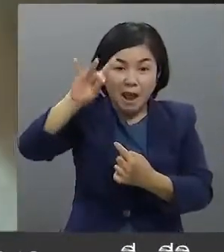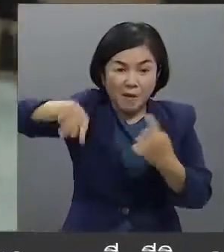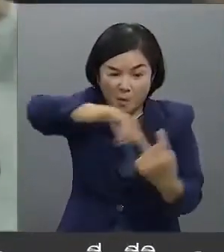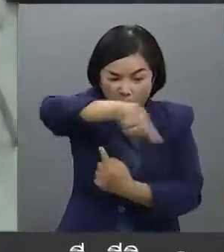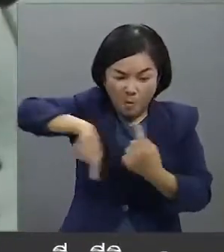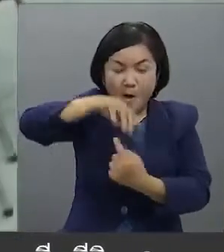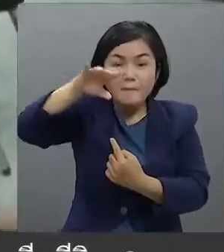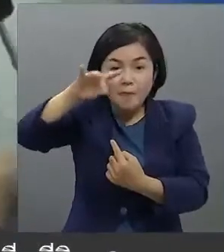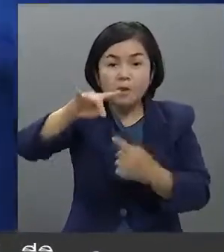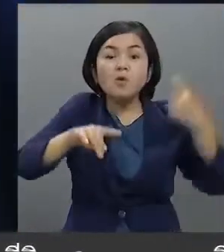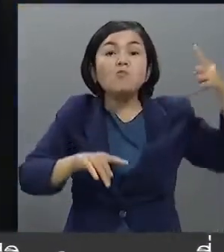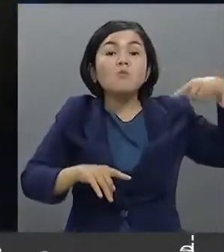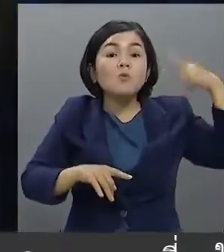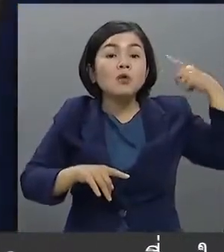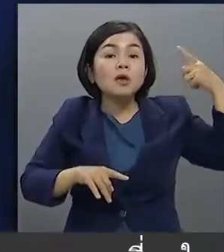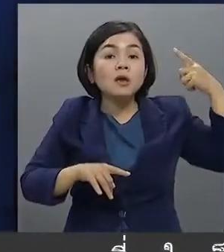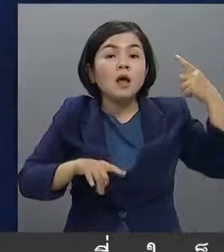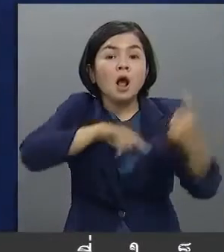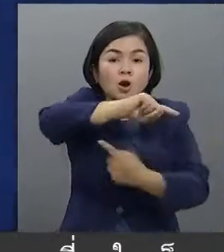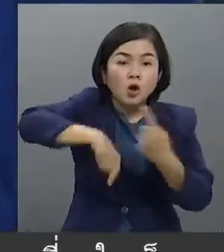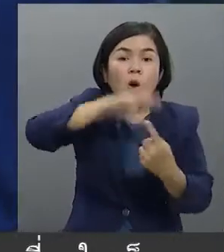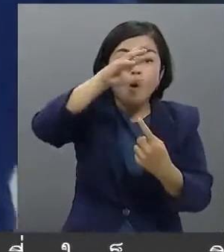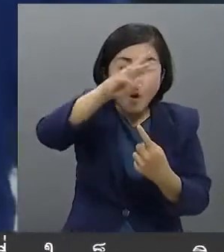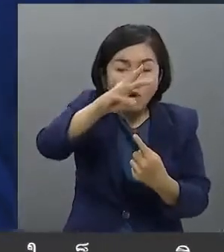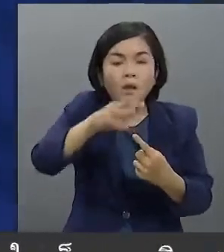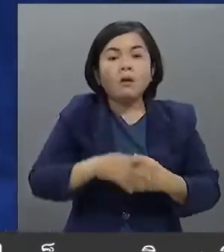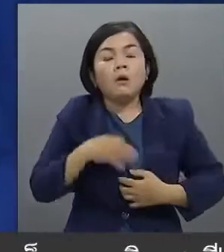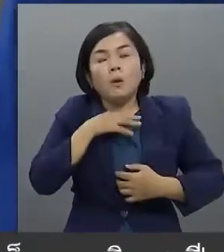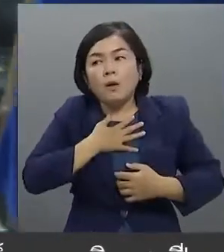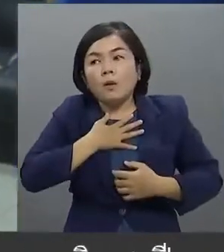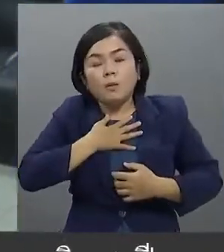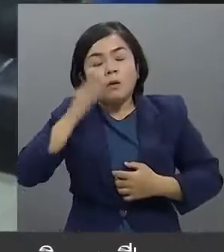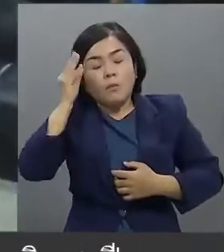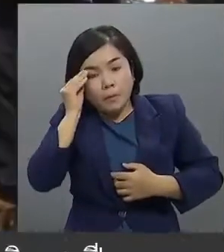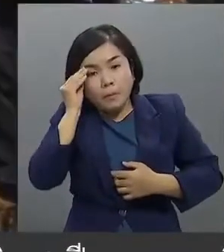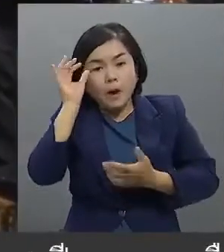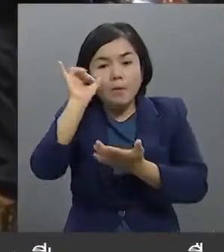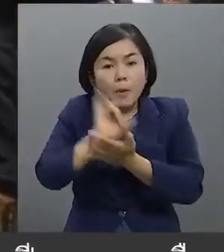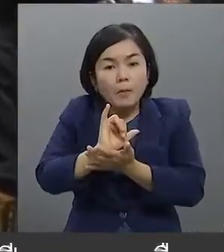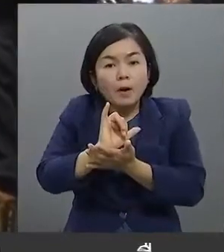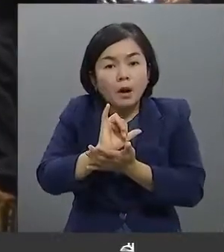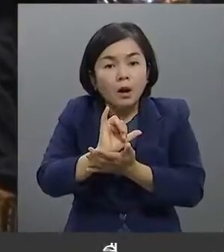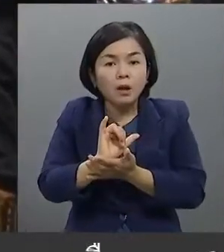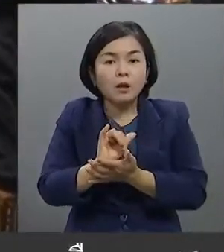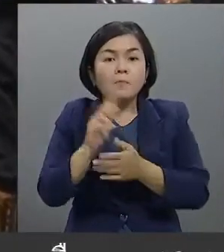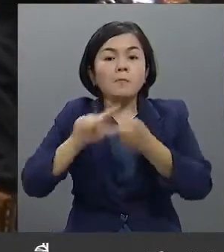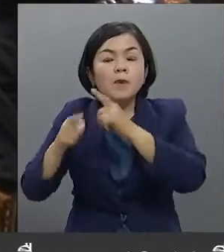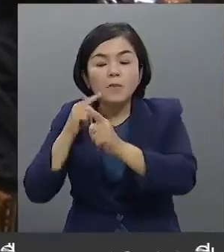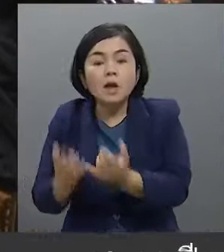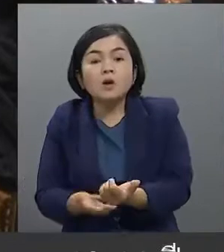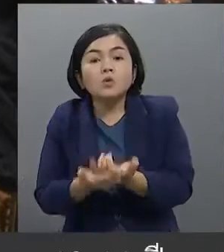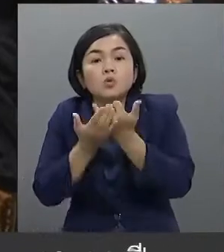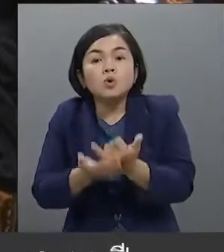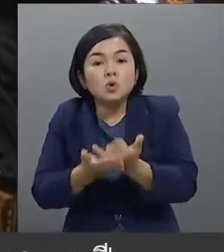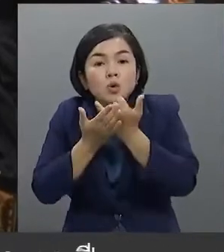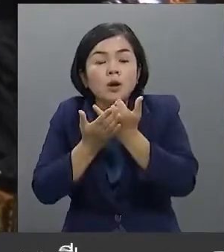ค่ะพอวิ่งถึงรอบที่6น้องมีอาการเป็นลมหมดสติทางคนที่อยู่ในเหตุการณ์ก็เลยช่วยกันปฐมพยาบาลแล้วก็เร่งนำ